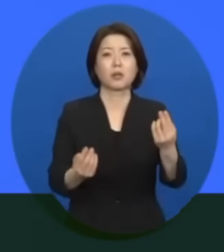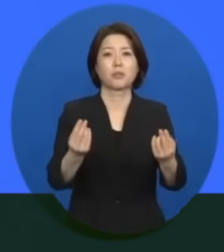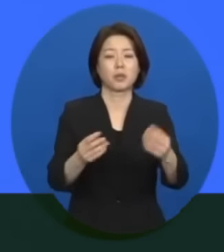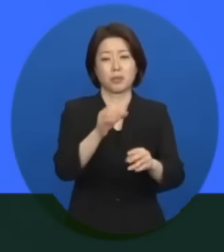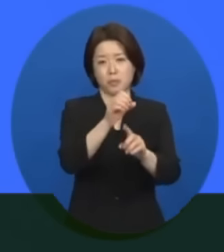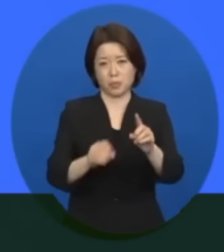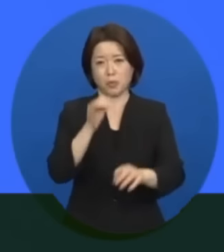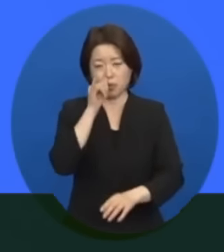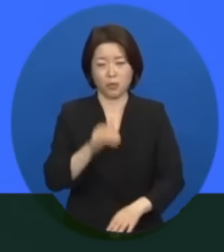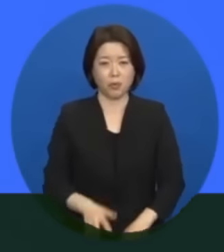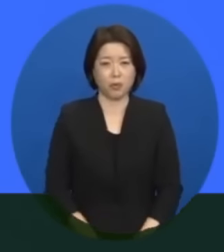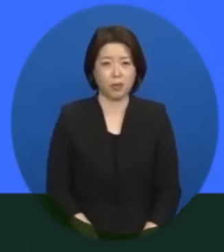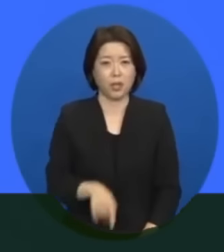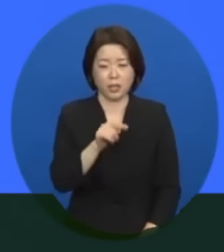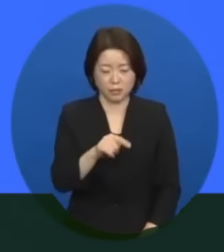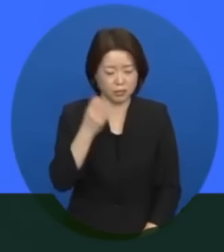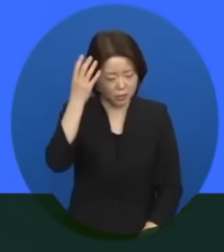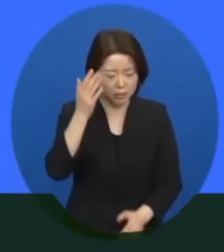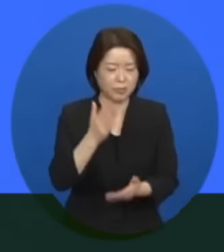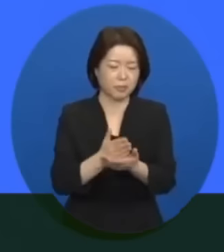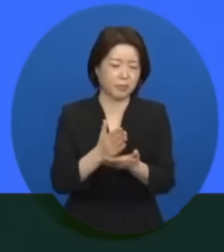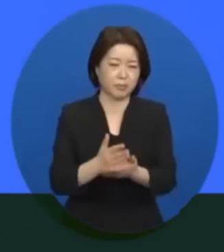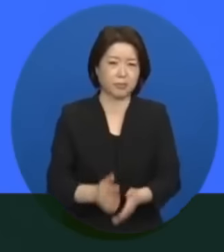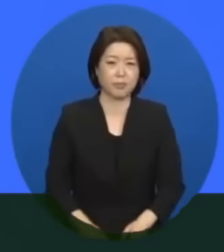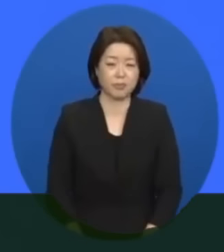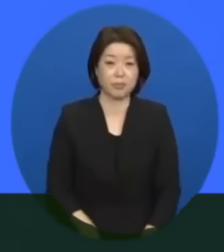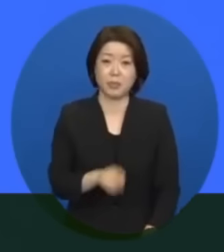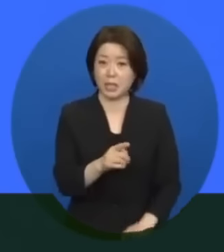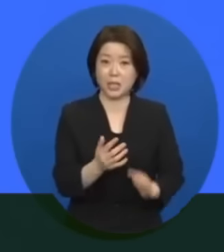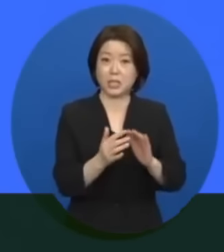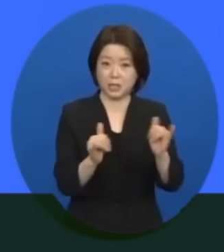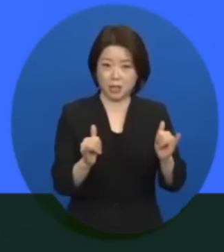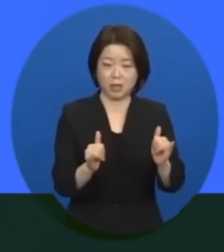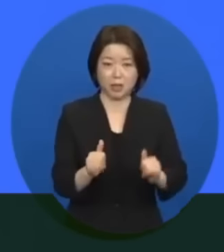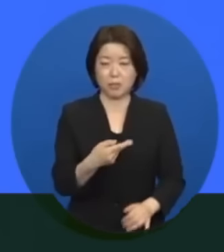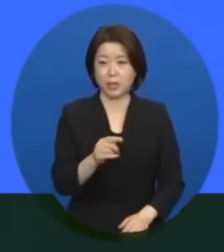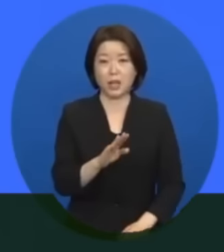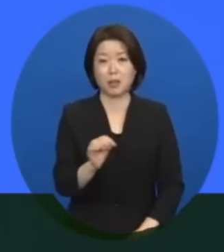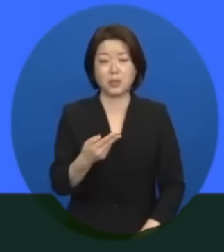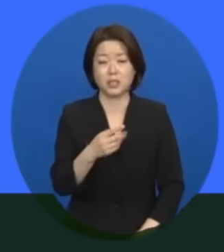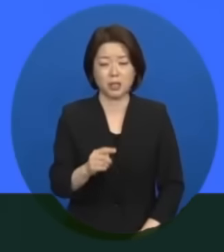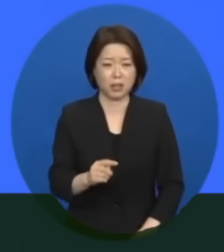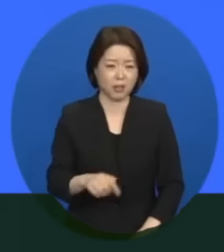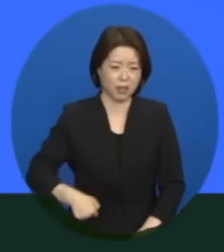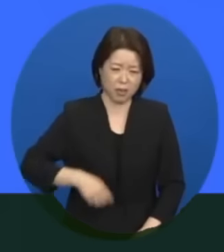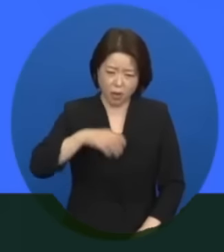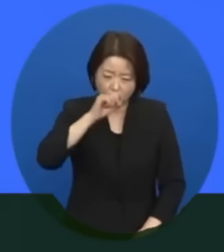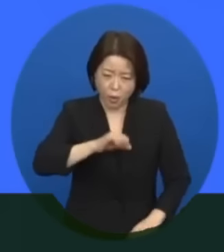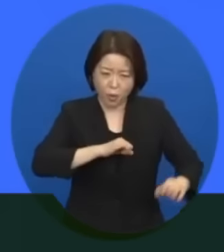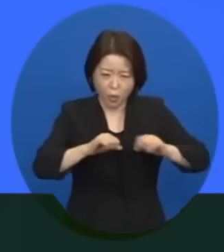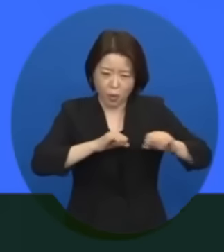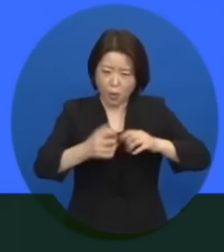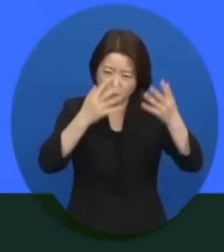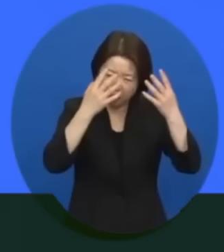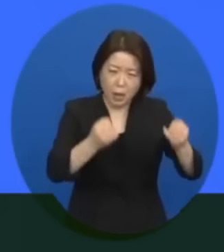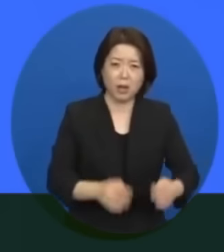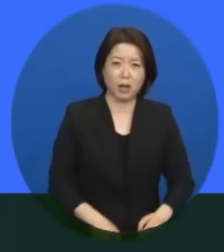여러분 그 잊지 마십시이 사람이요 다비다가 너무 선행을 많이 했어 그의